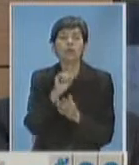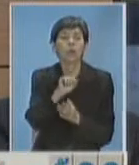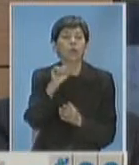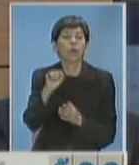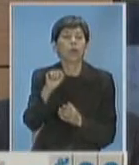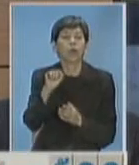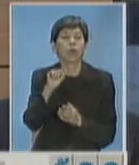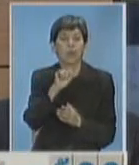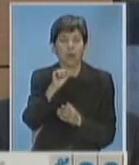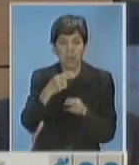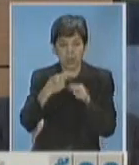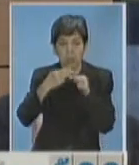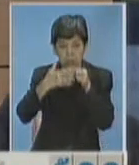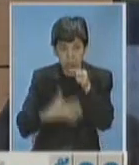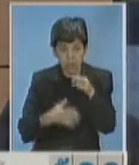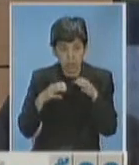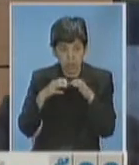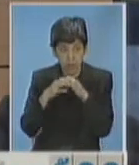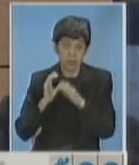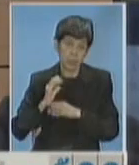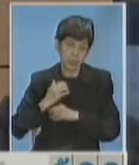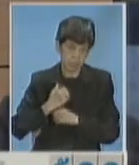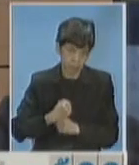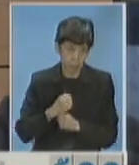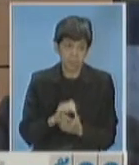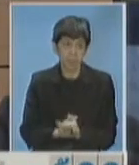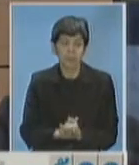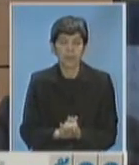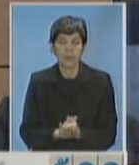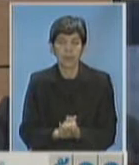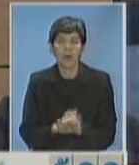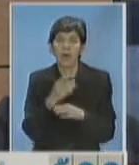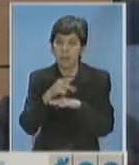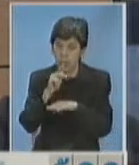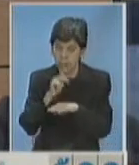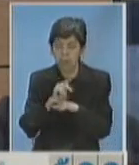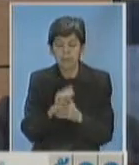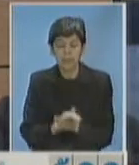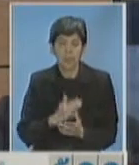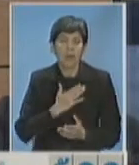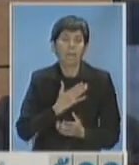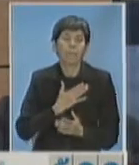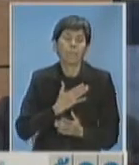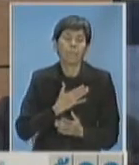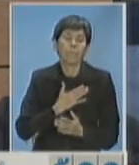ชิกสภาผู้แทนราษฎรแบบบัญชีรายชื่อพรรคประชาธิปัตย์ท่านประธานครับผม